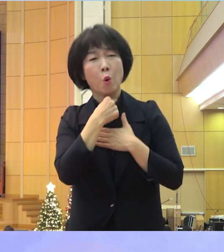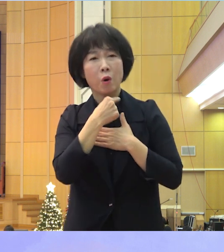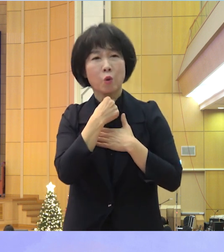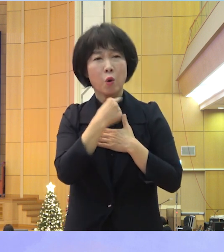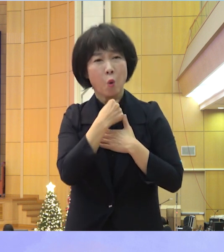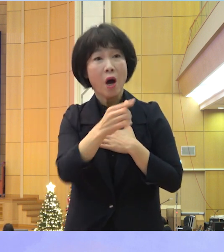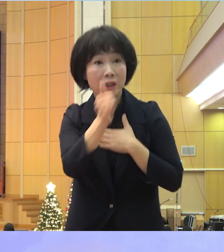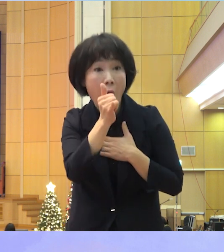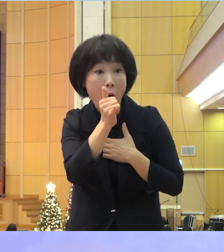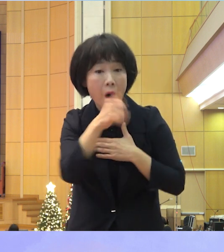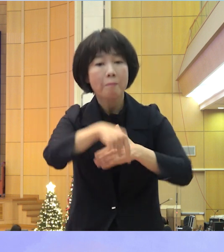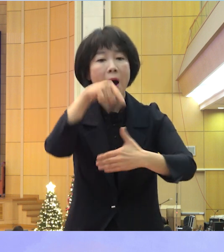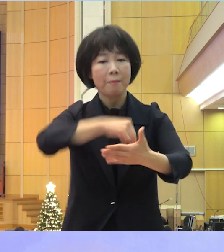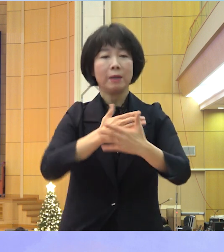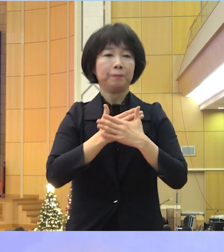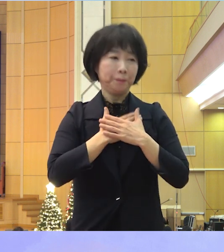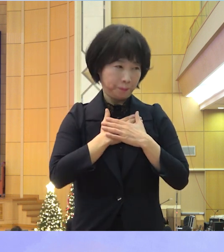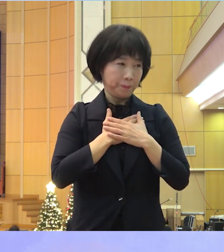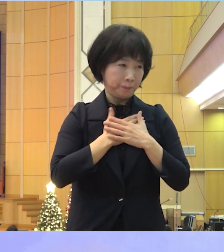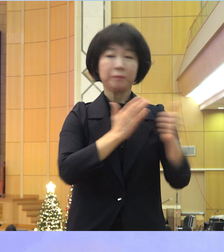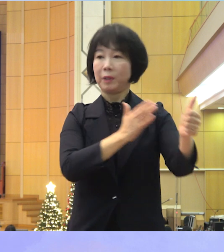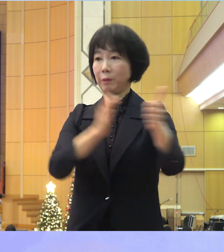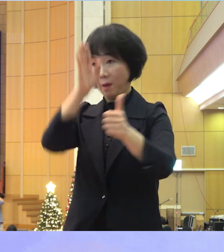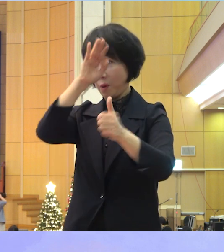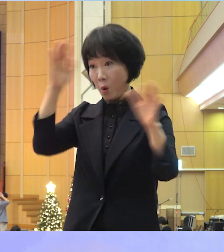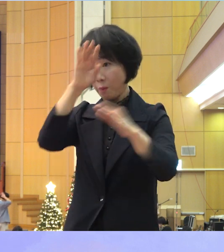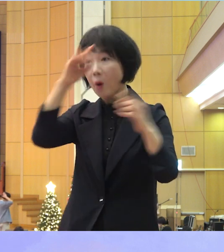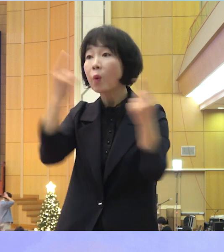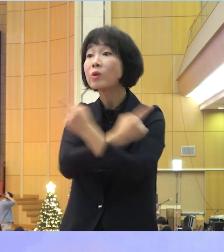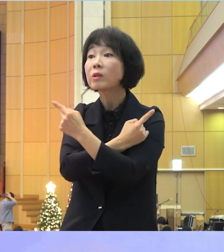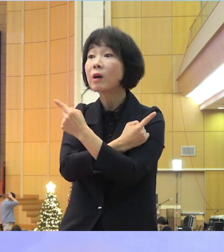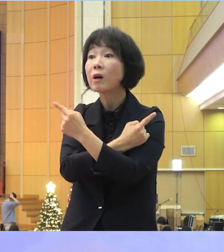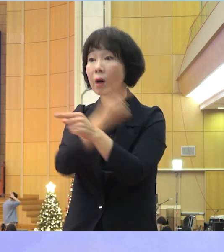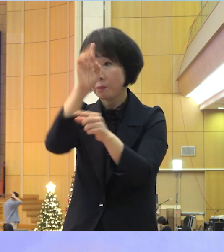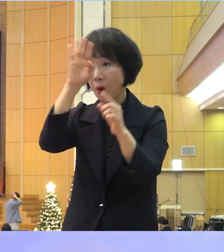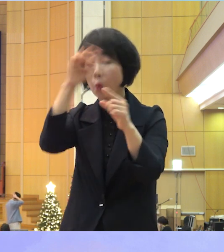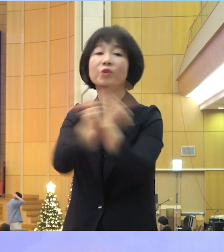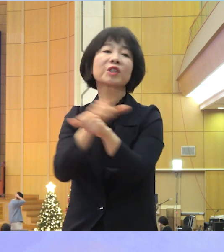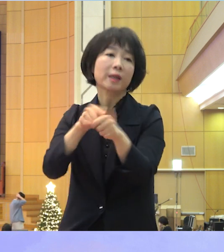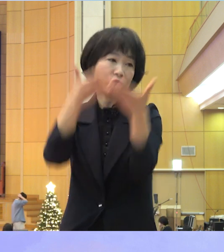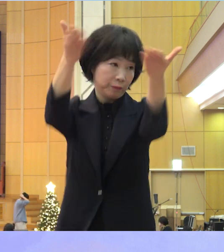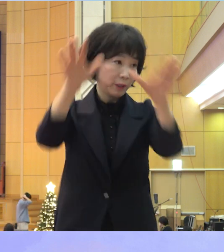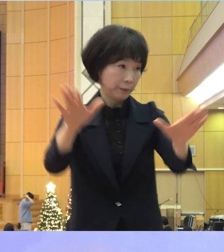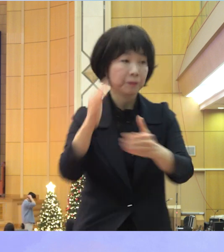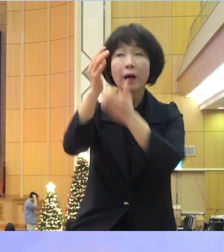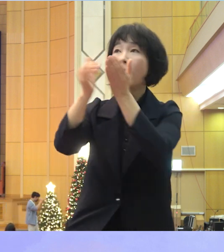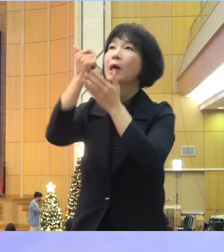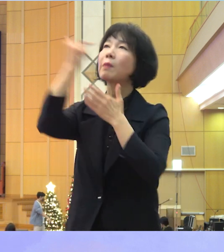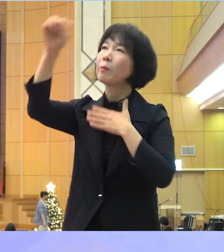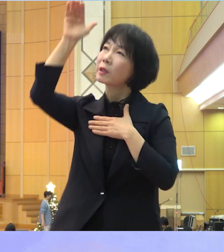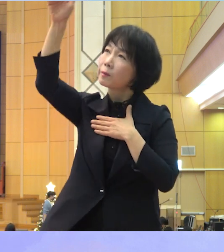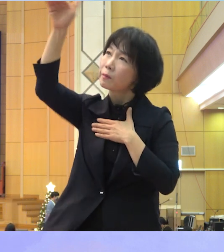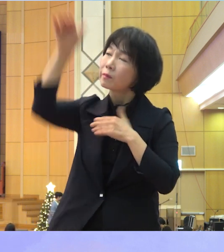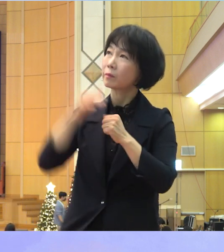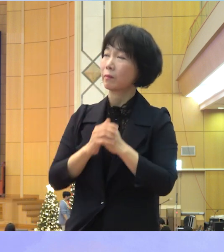싶고 이루고 싶은 분들은 가슴에 손을 얹으셔서 기도하도록 하겠습니다. 하나님